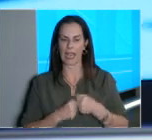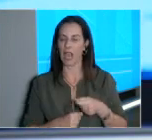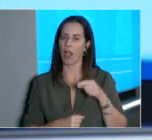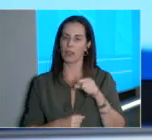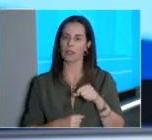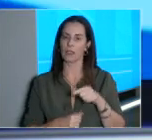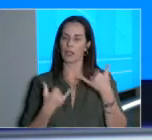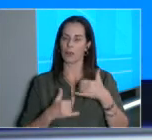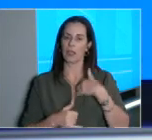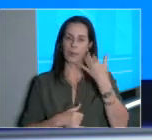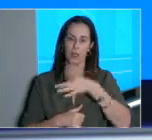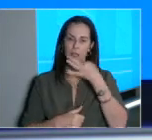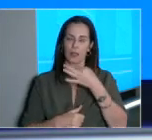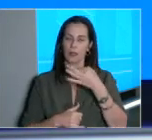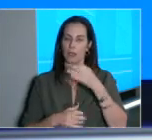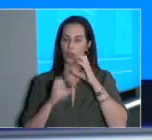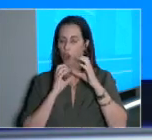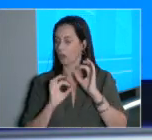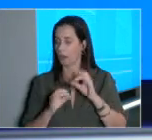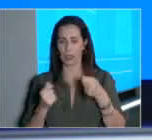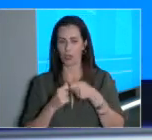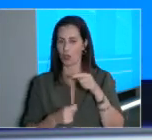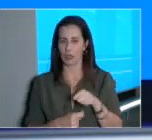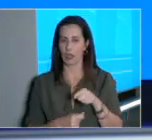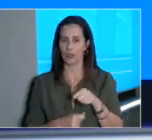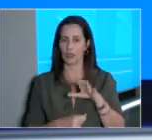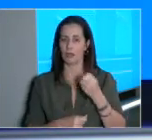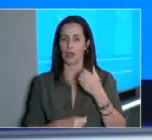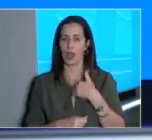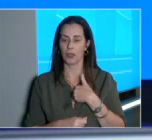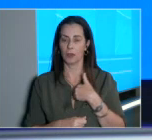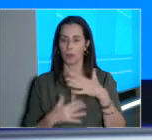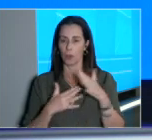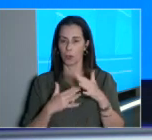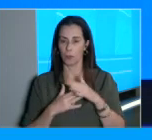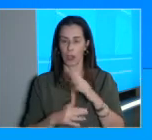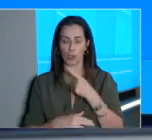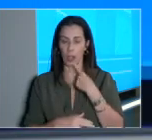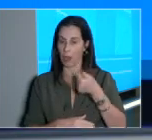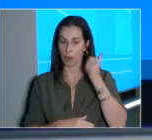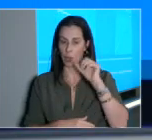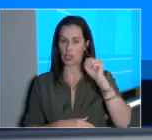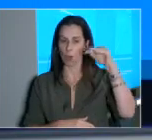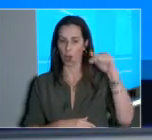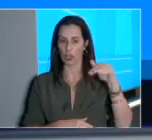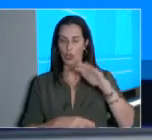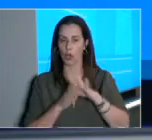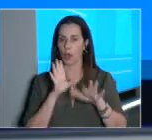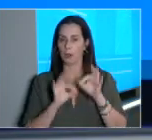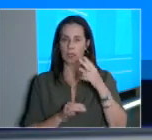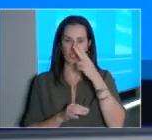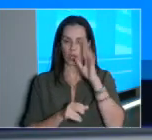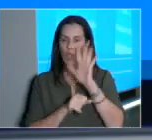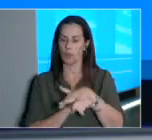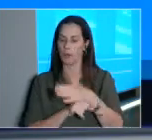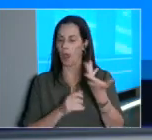ה... כיום אני מרצה לדיני תקשורת, ובאמת בהקשר הזה, אם אנחנו בוחנים את מה שנאמר אתמול, הרי כל מערכת הבחירות היא ניסיון להשפיע